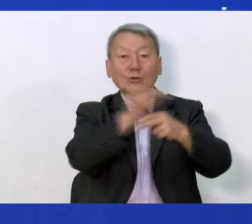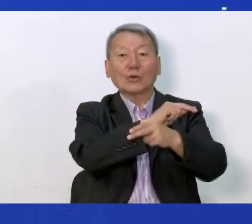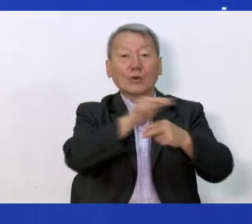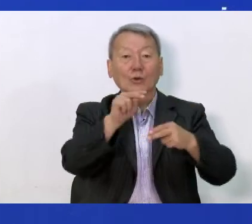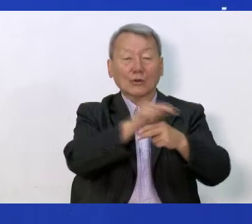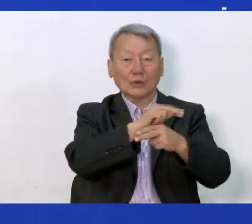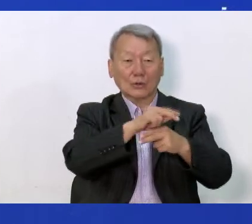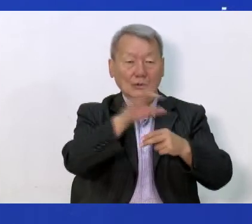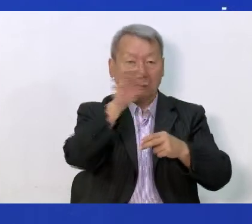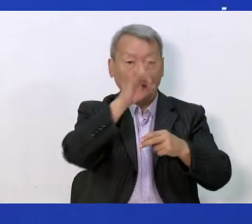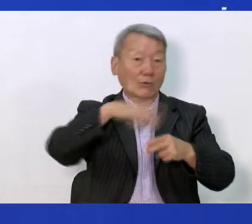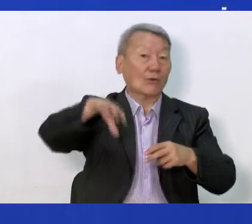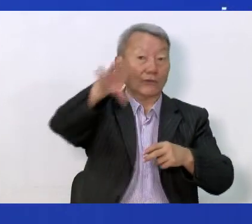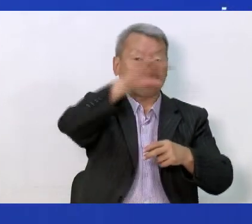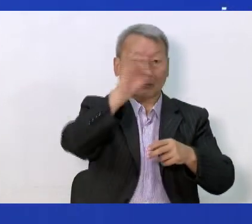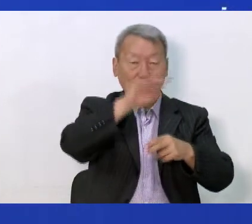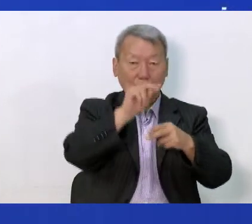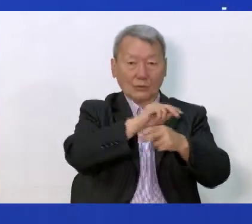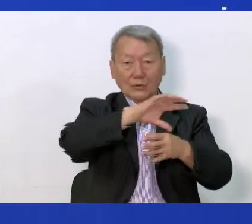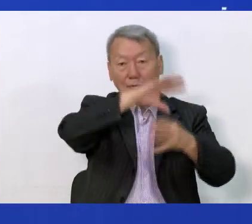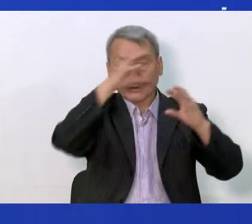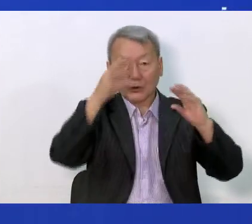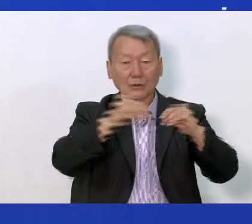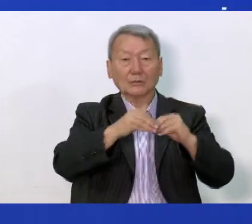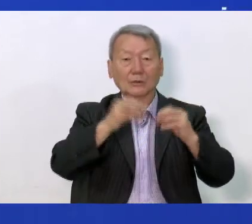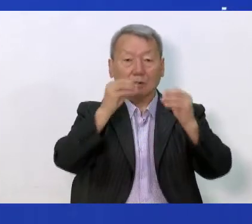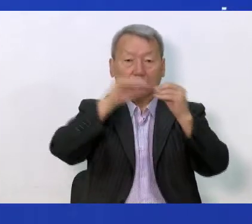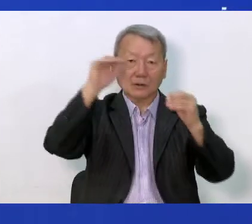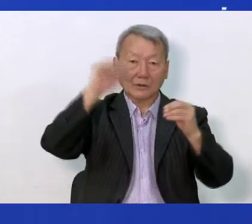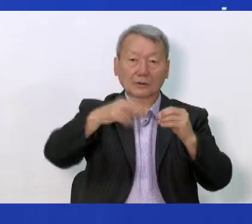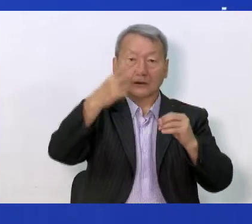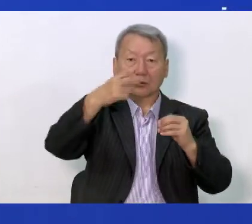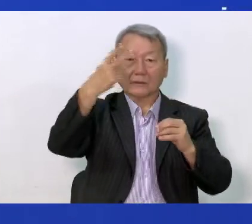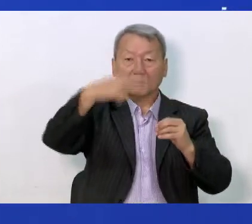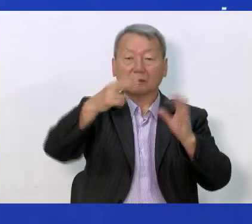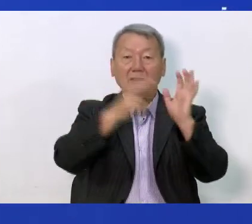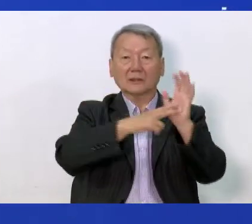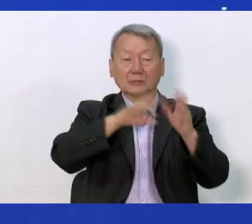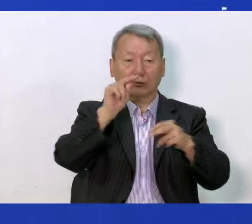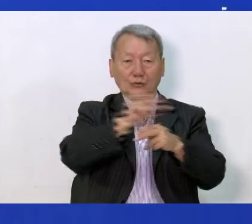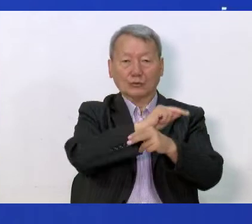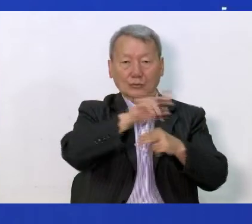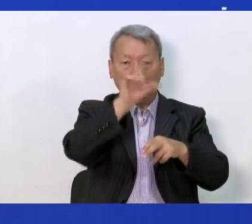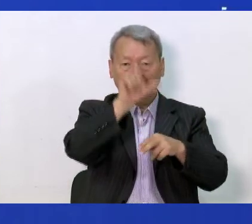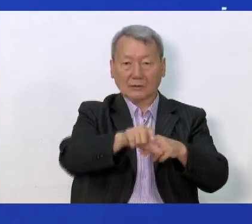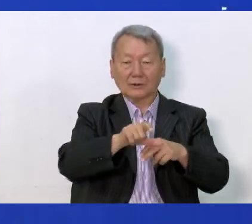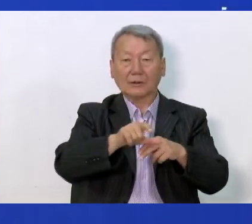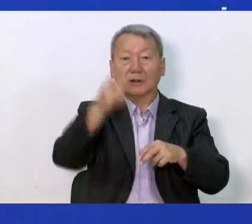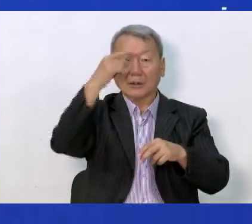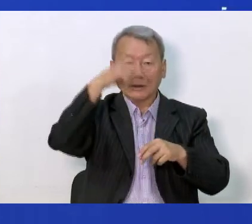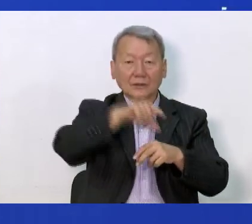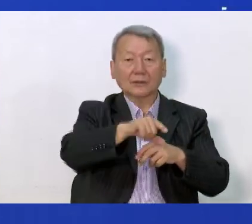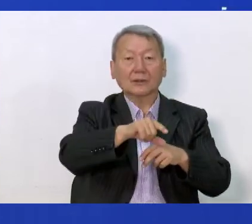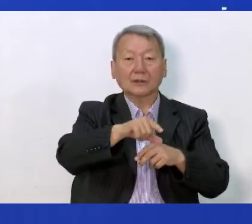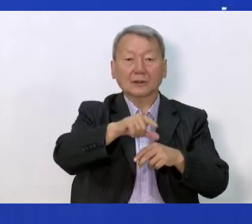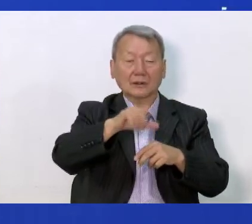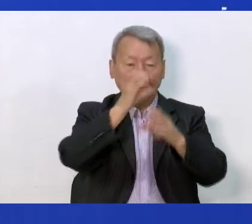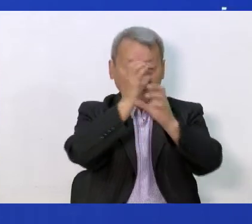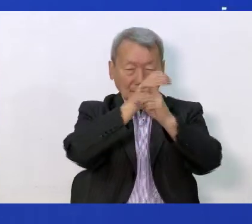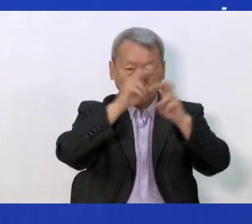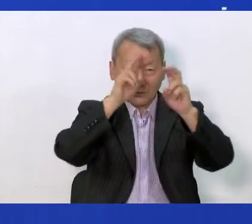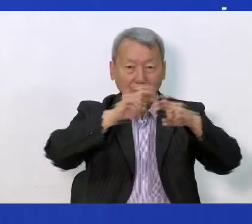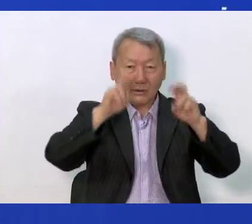по республике всего находится 10 227 пациентов. Из них с